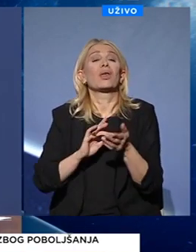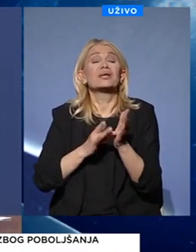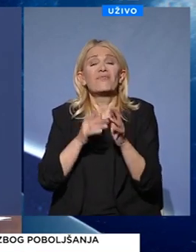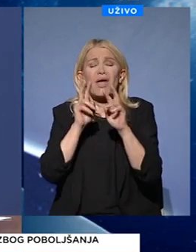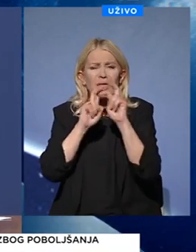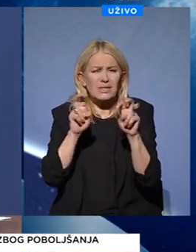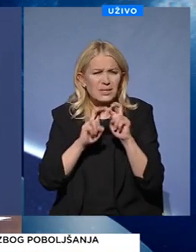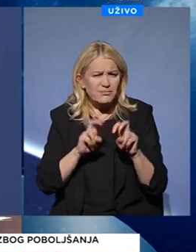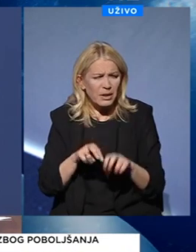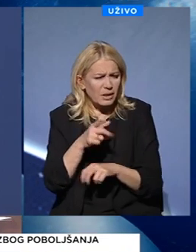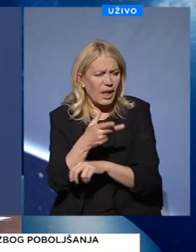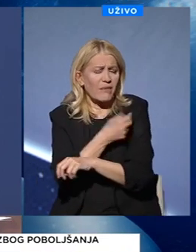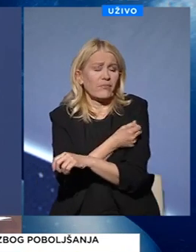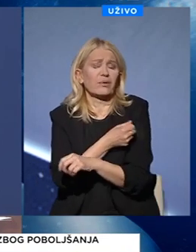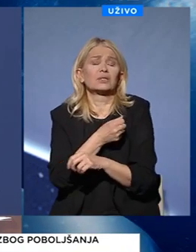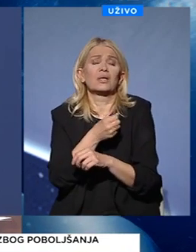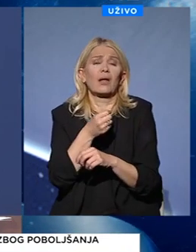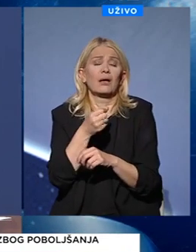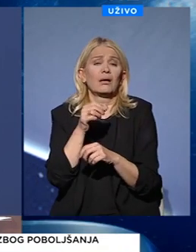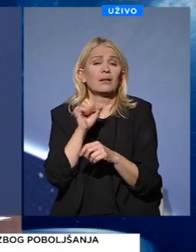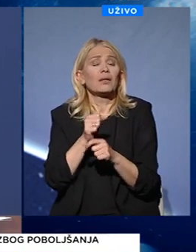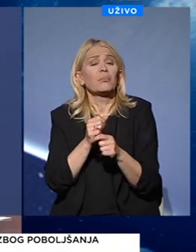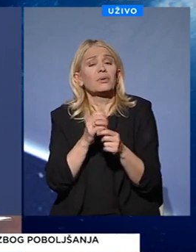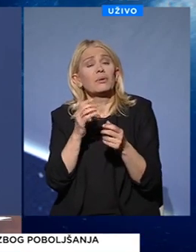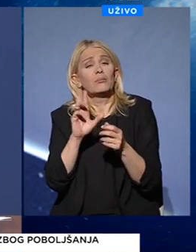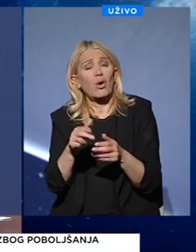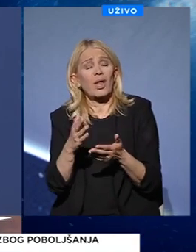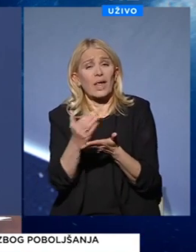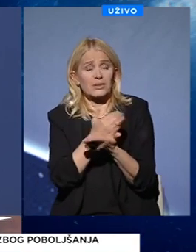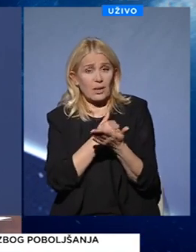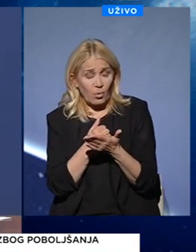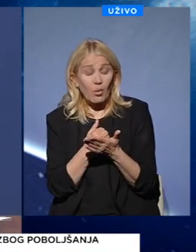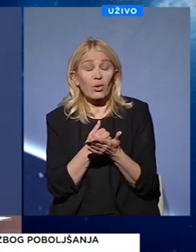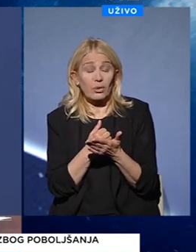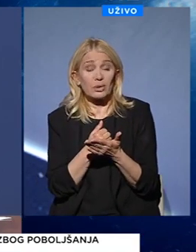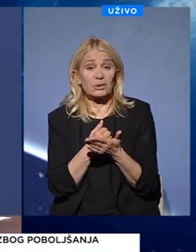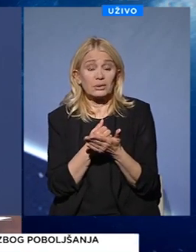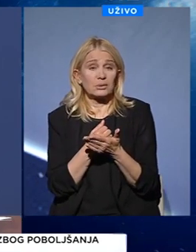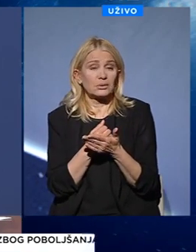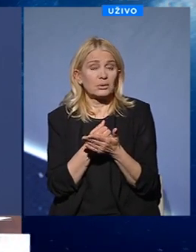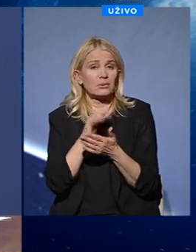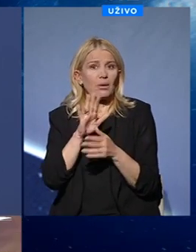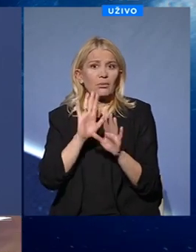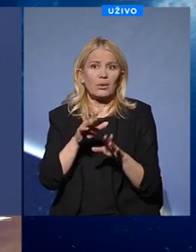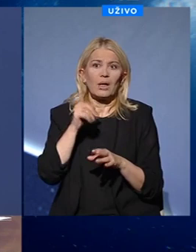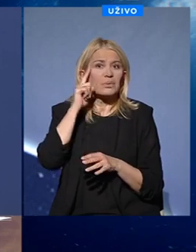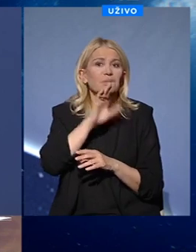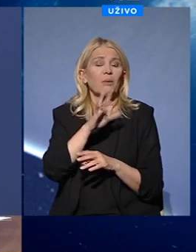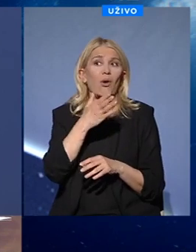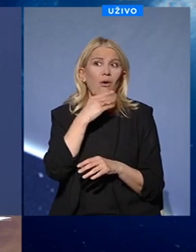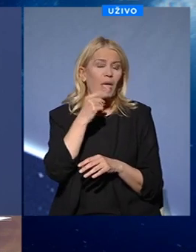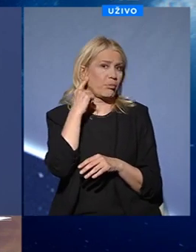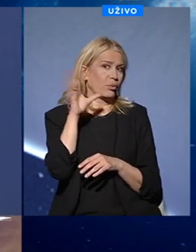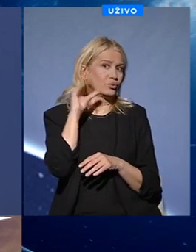ta vakcina da bi došla u upotrebu, tako da mislim da to samo lepo